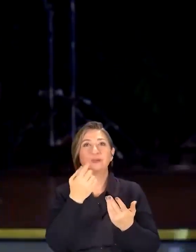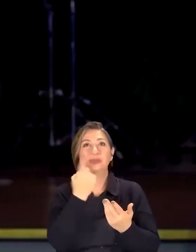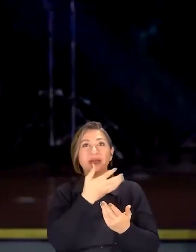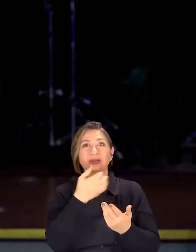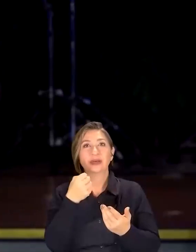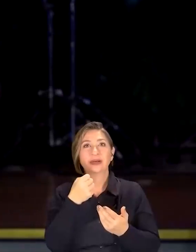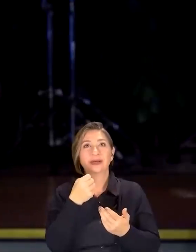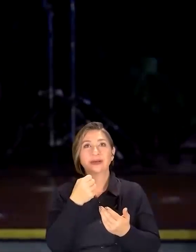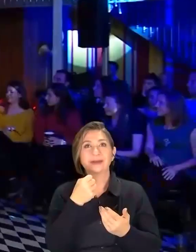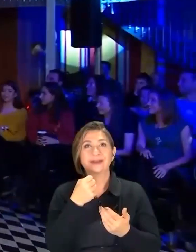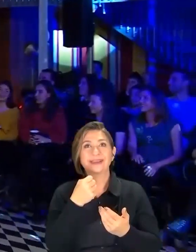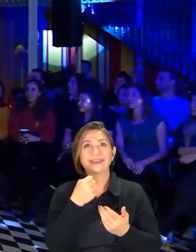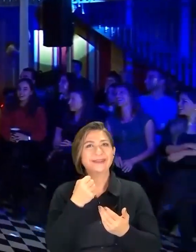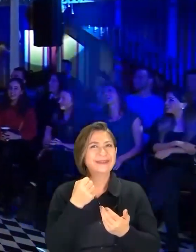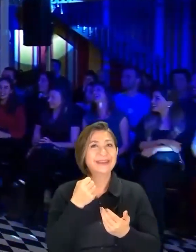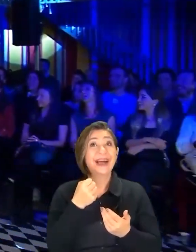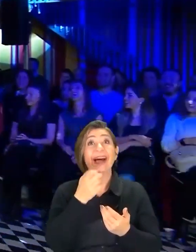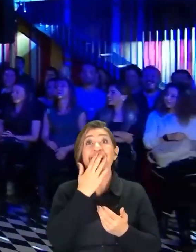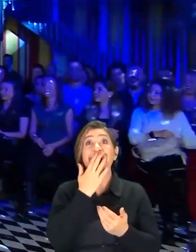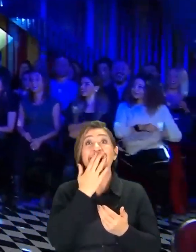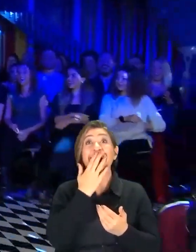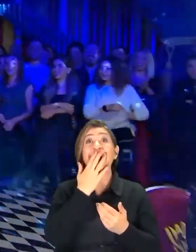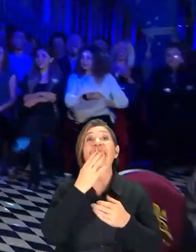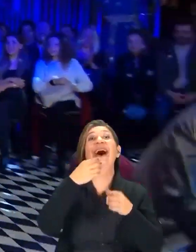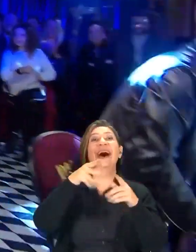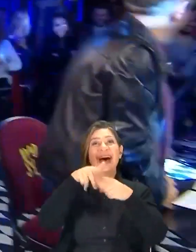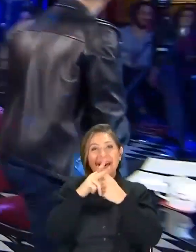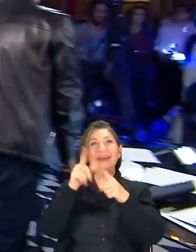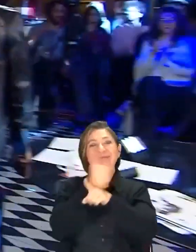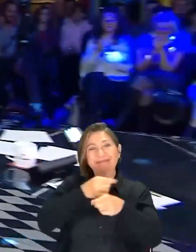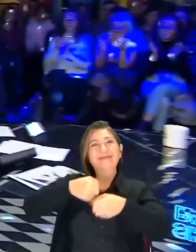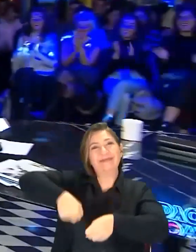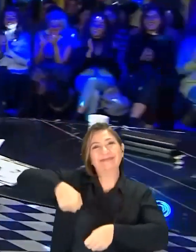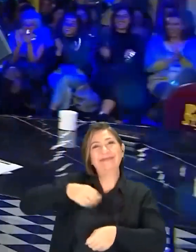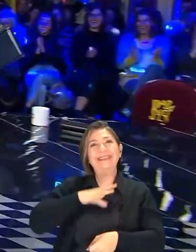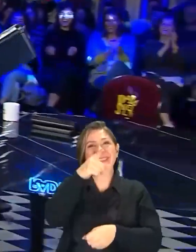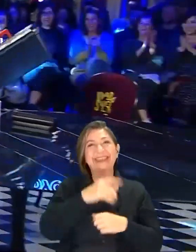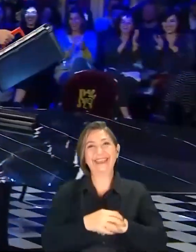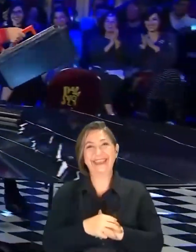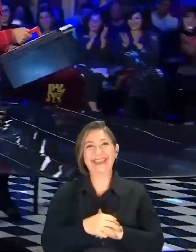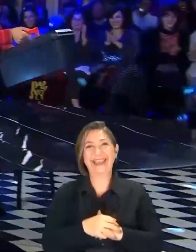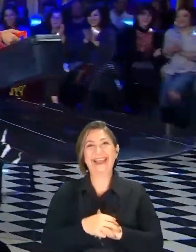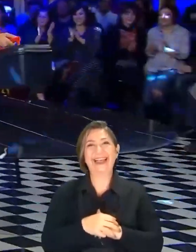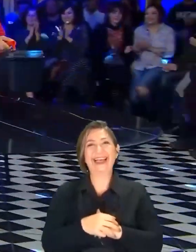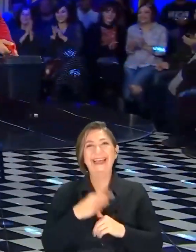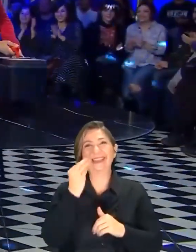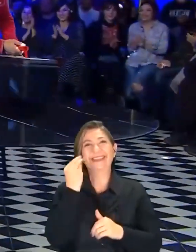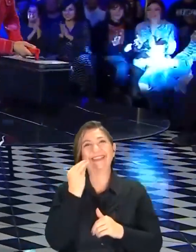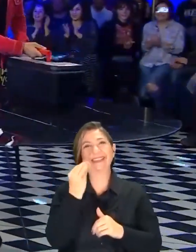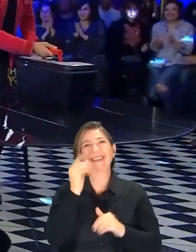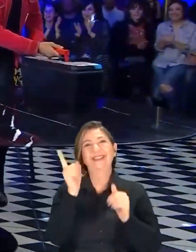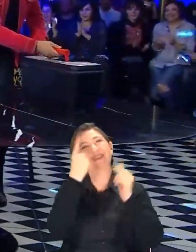bir şey alacak Peki A hadi be Ay çok